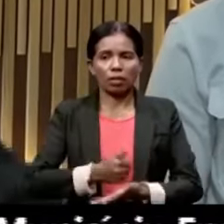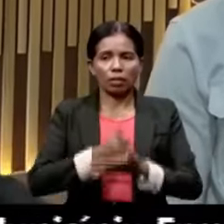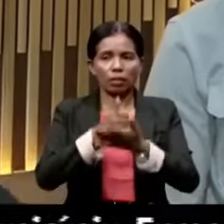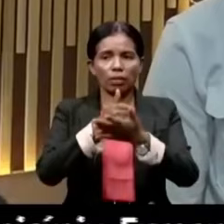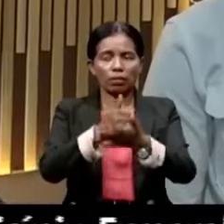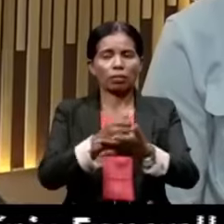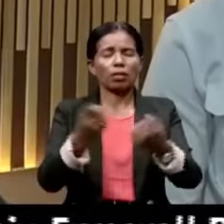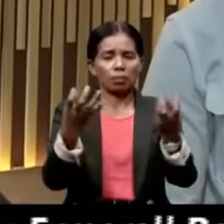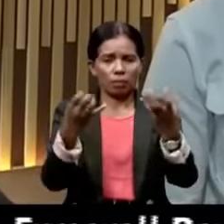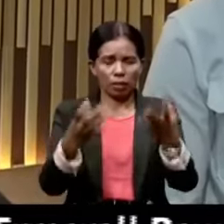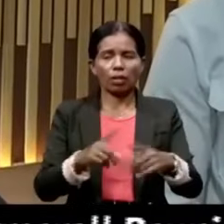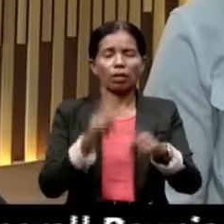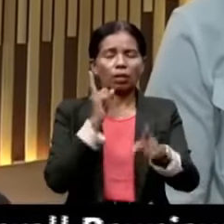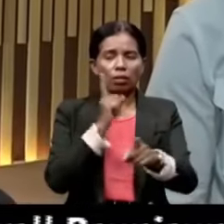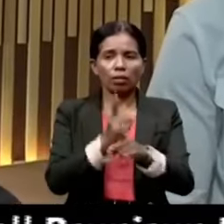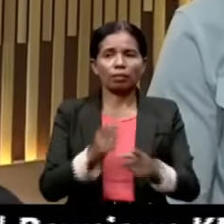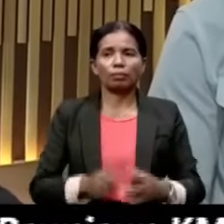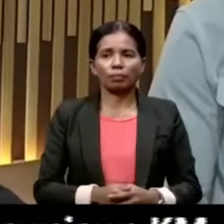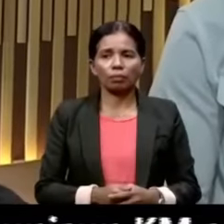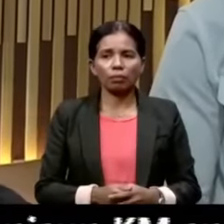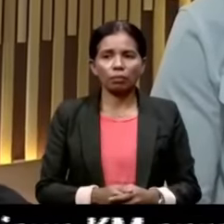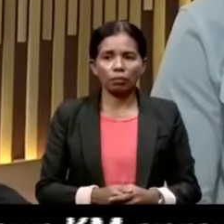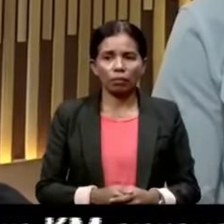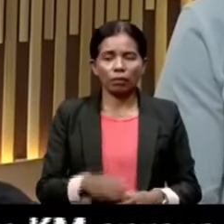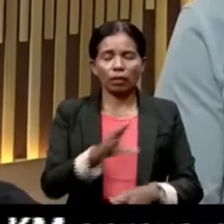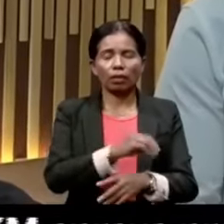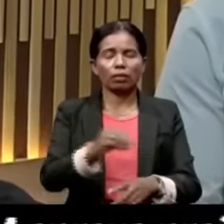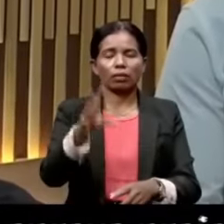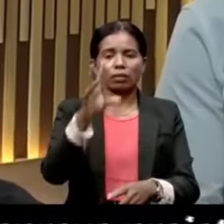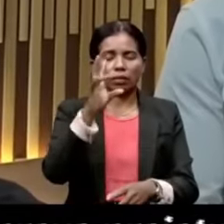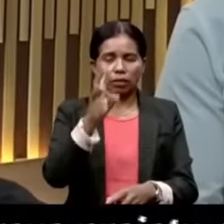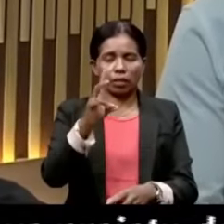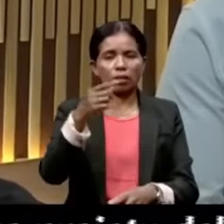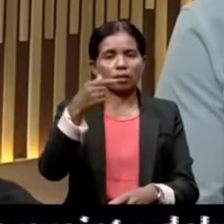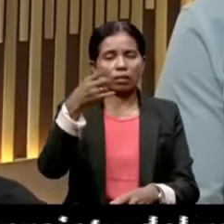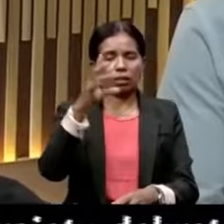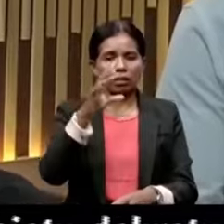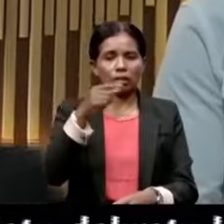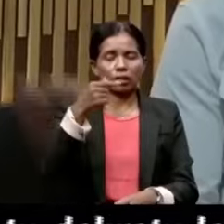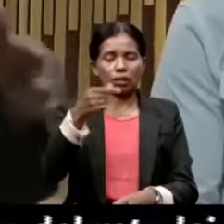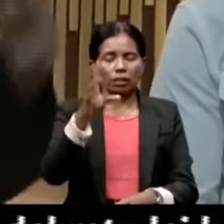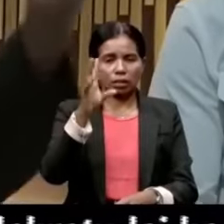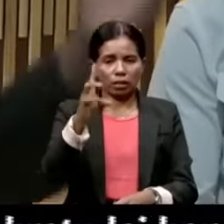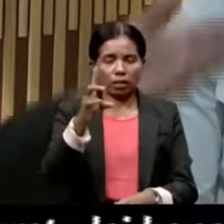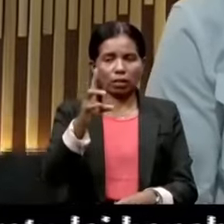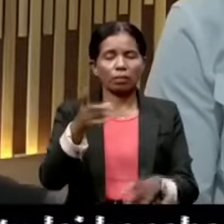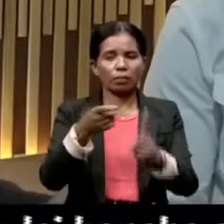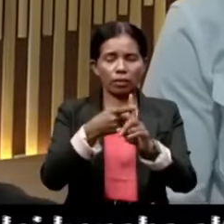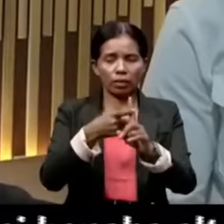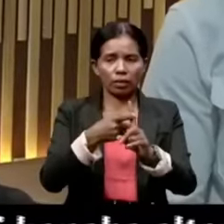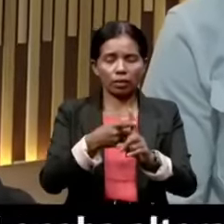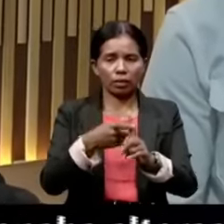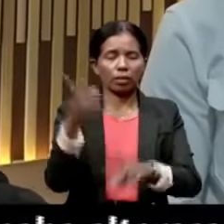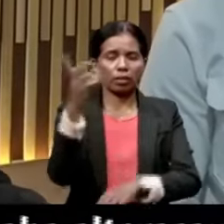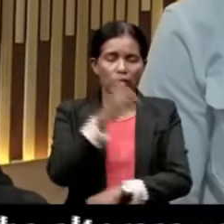apoyu oyuin. E hodi jesetimos mas ia Berlin, lorong